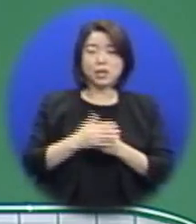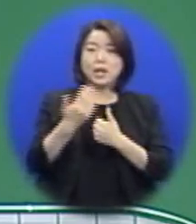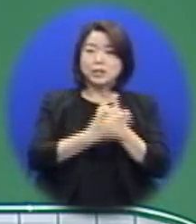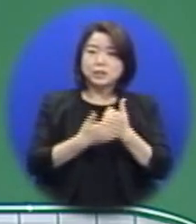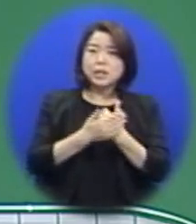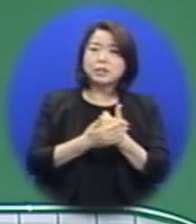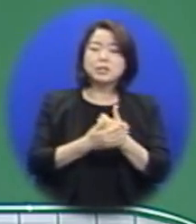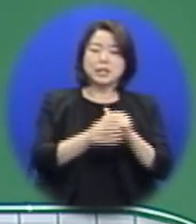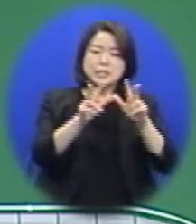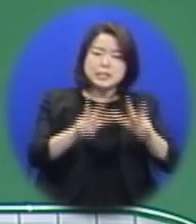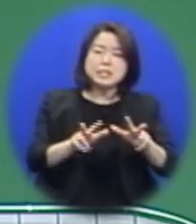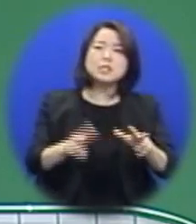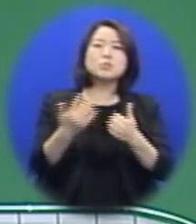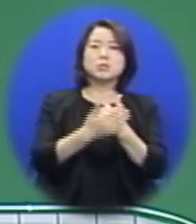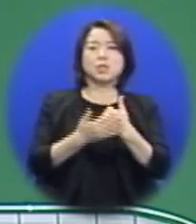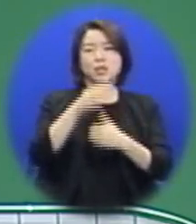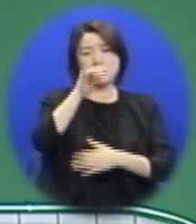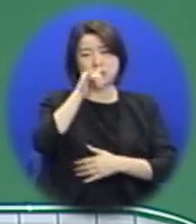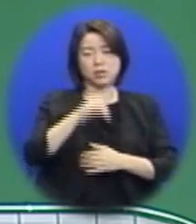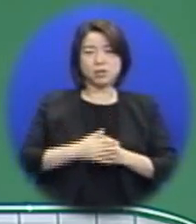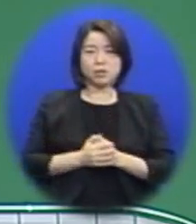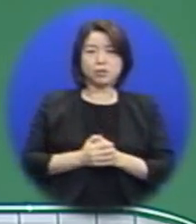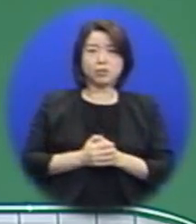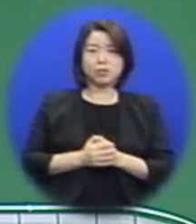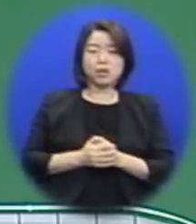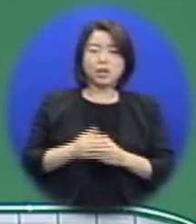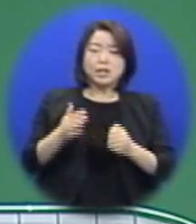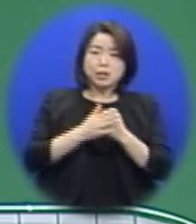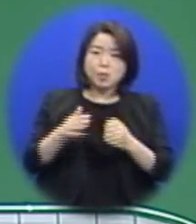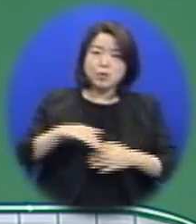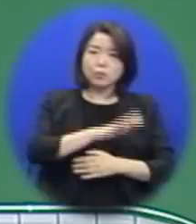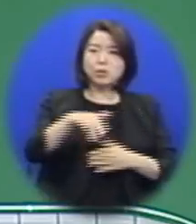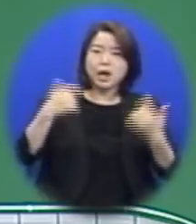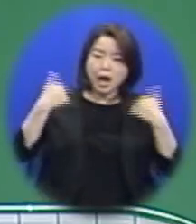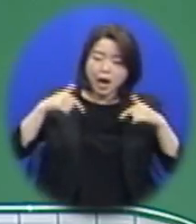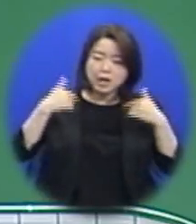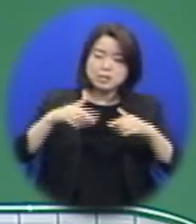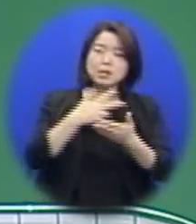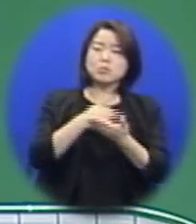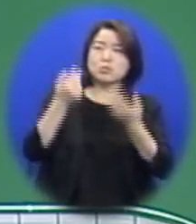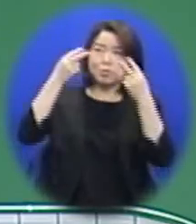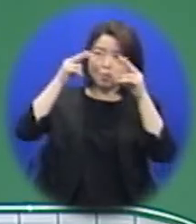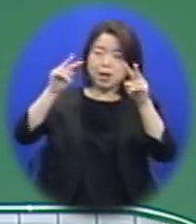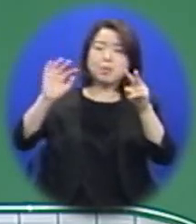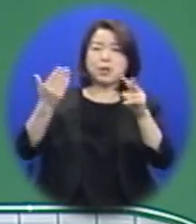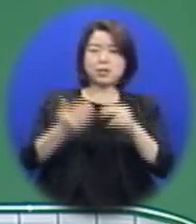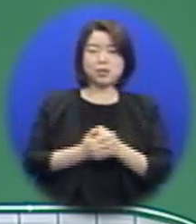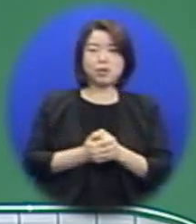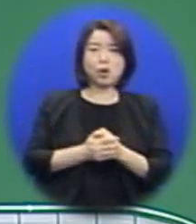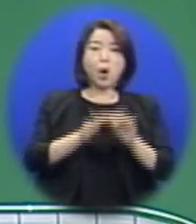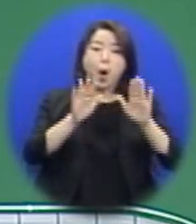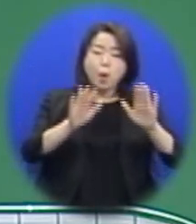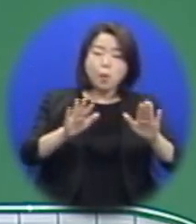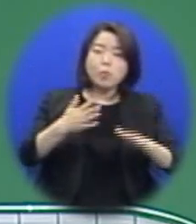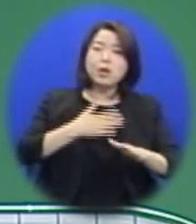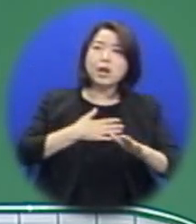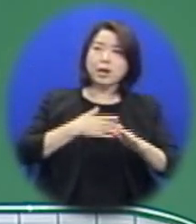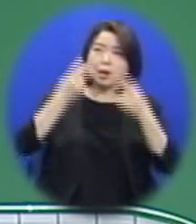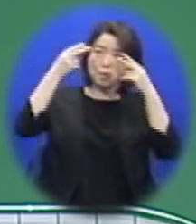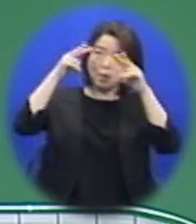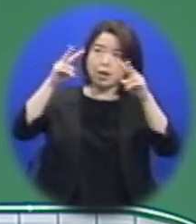항상 지금의 은혜여야 돼요. 그래서 우리가 항상 주님을 바라봐야 한다는 거예요. 오늘 내가 바라본